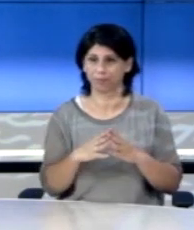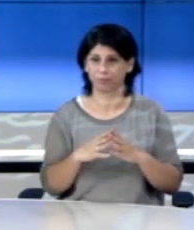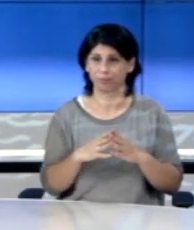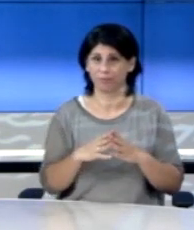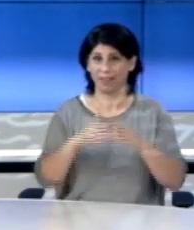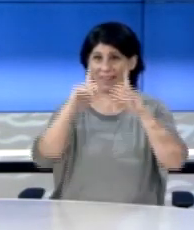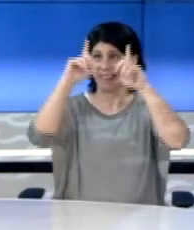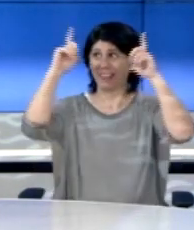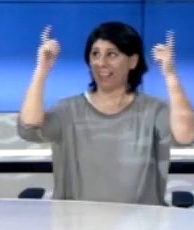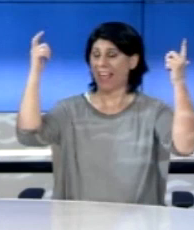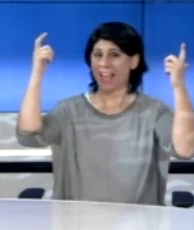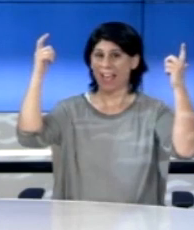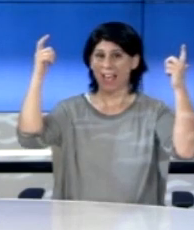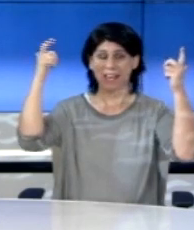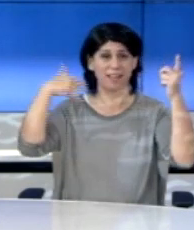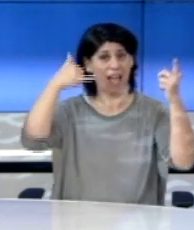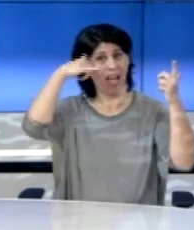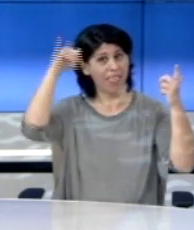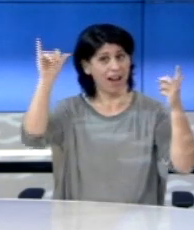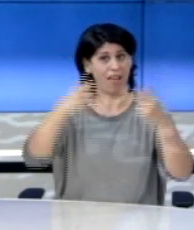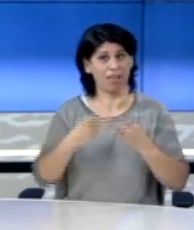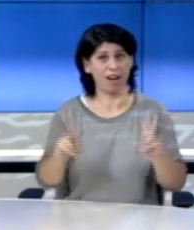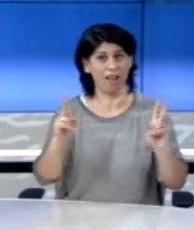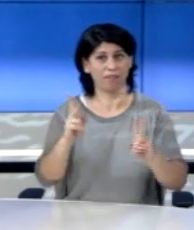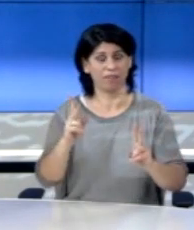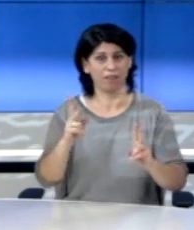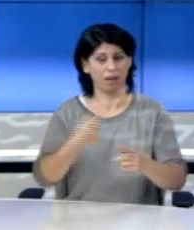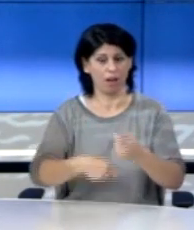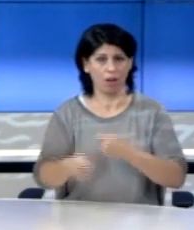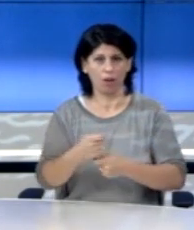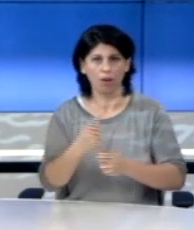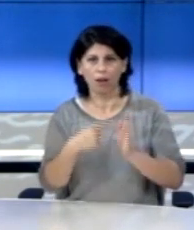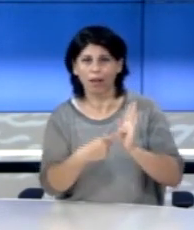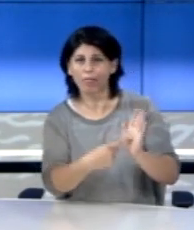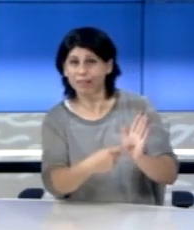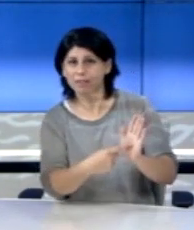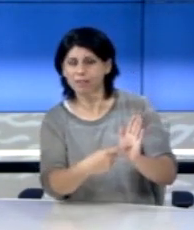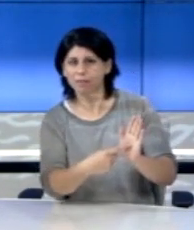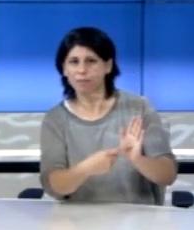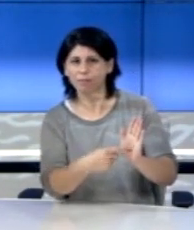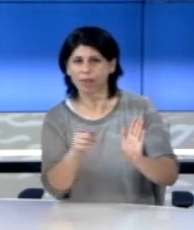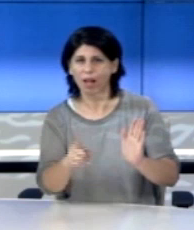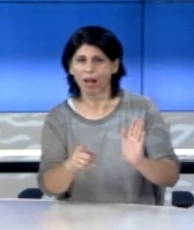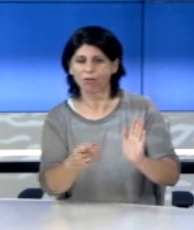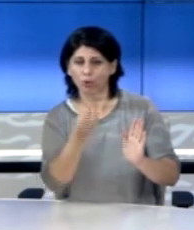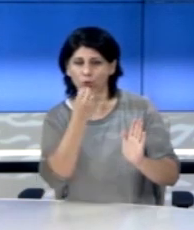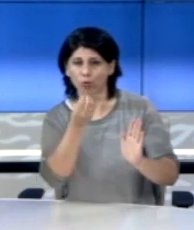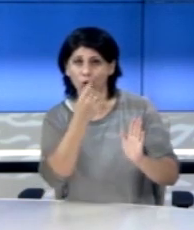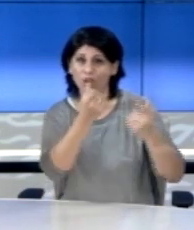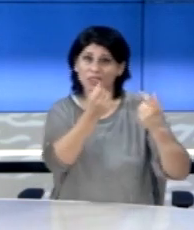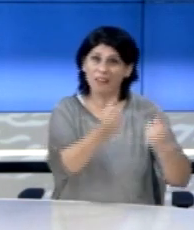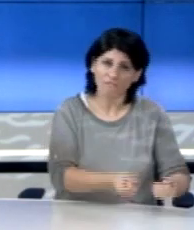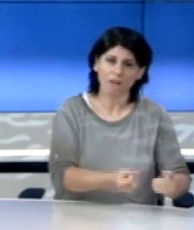για σας αγελάδα της ελεύθερης αγοράς, φανέρωσε όχι μόνο τον παρασιτικό, αλλά και